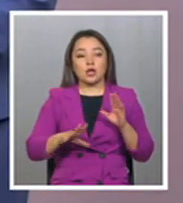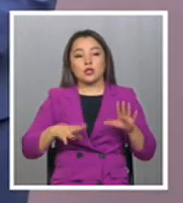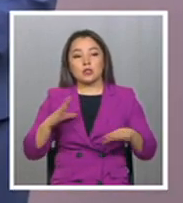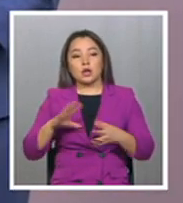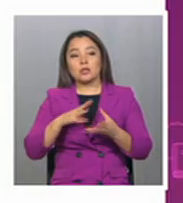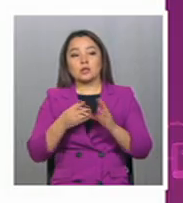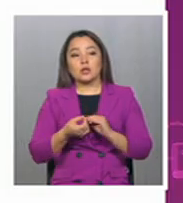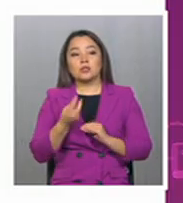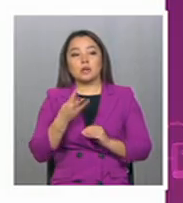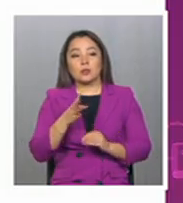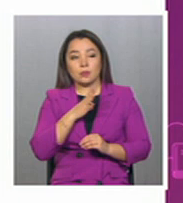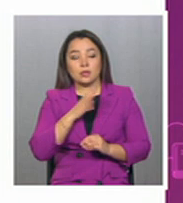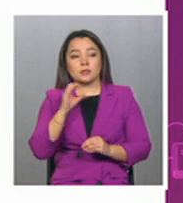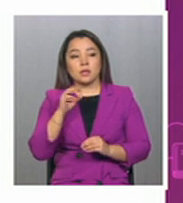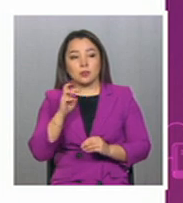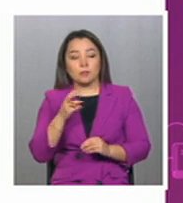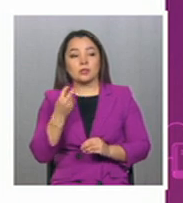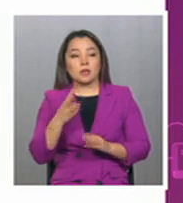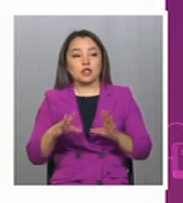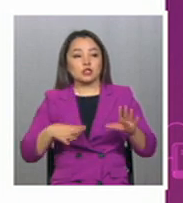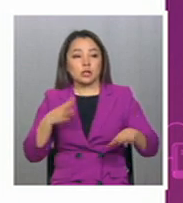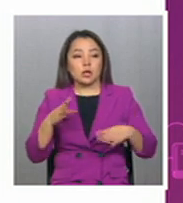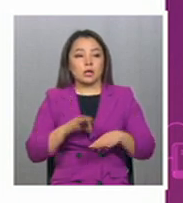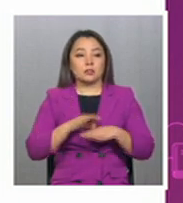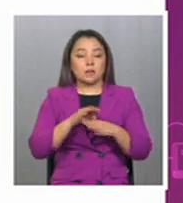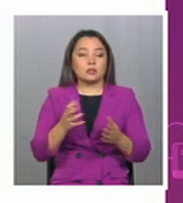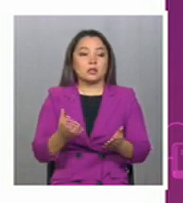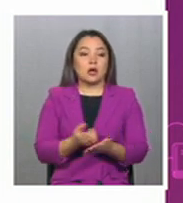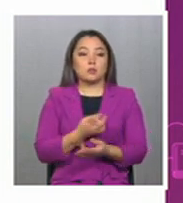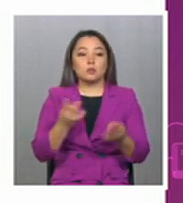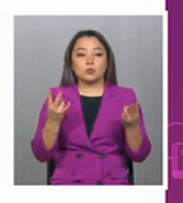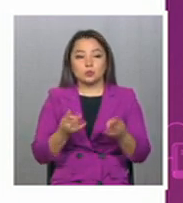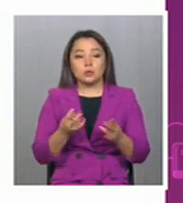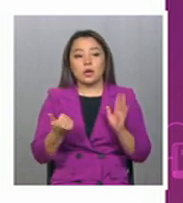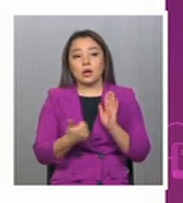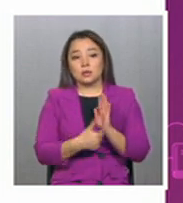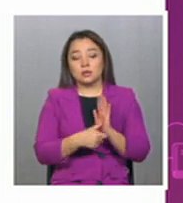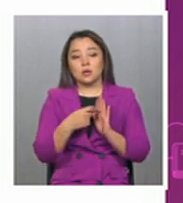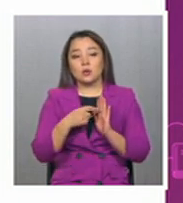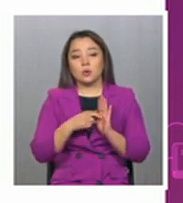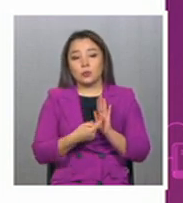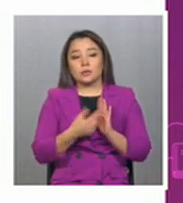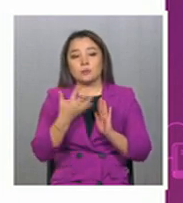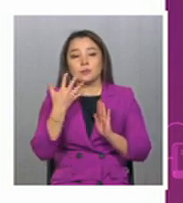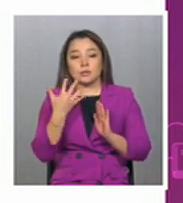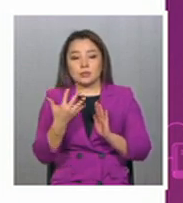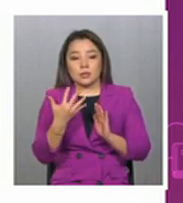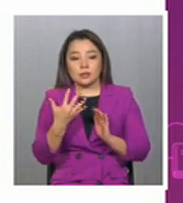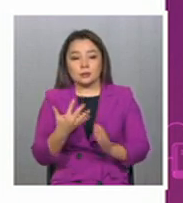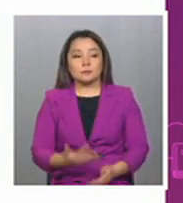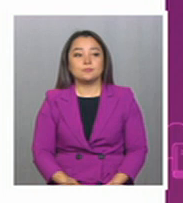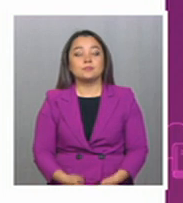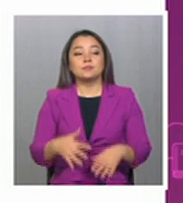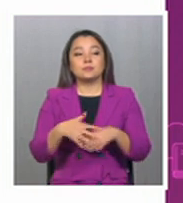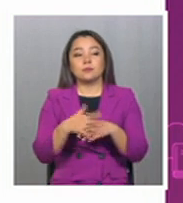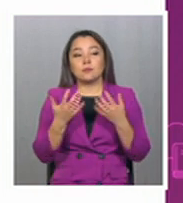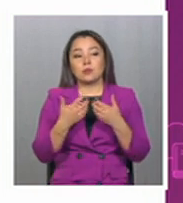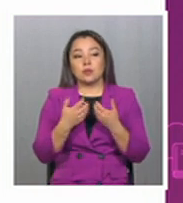жасады? Сырымның неше жаттығу жасаған табу үшін 6-ны 5-ке көбейтеміз. Есептің